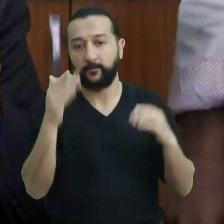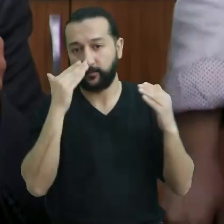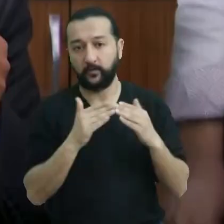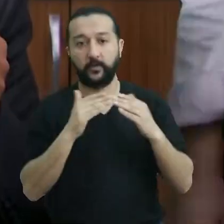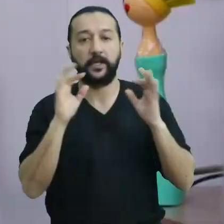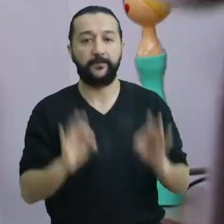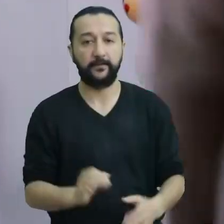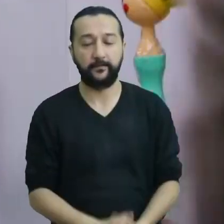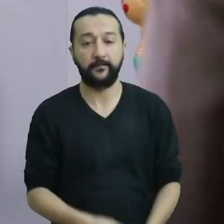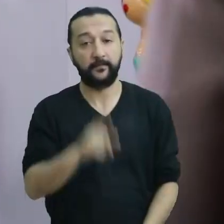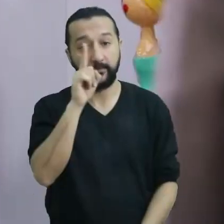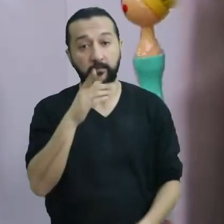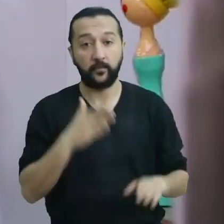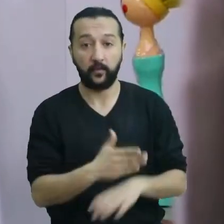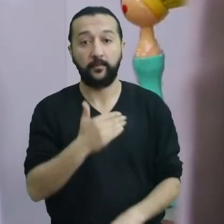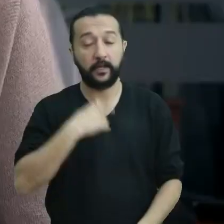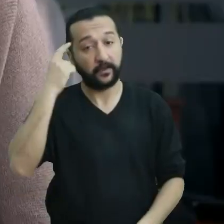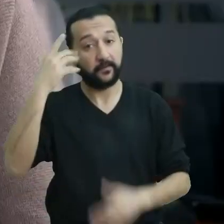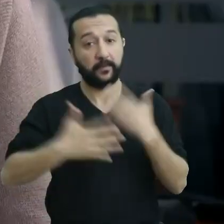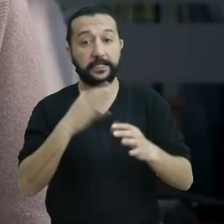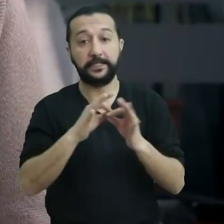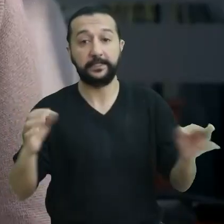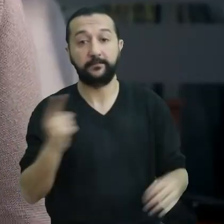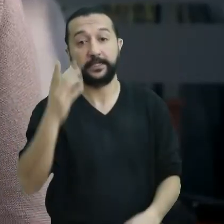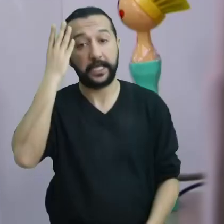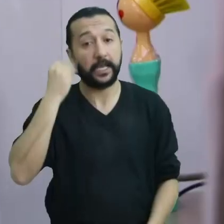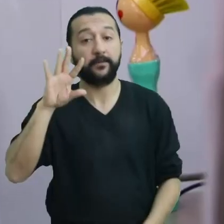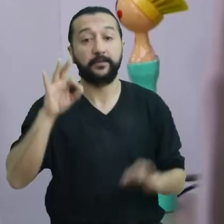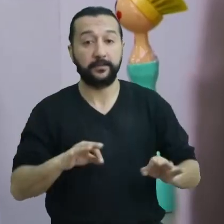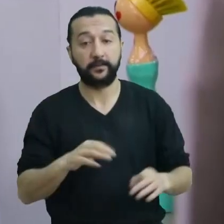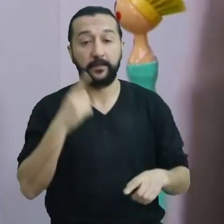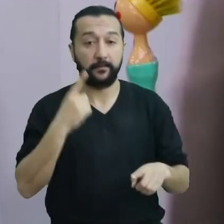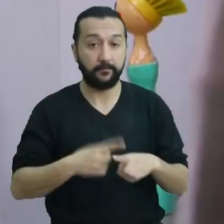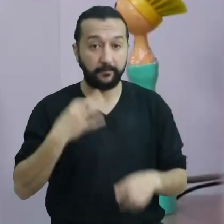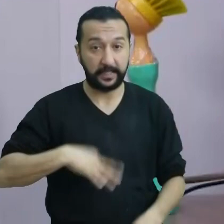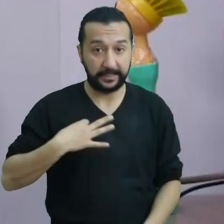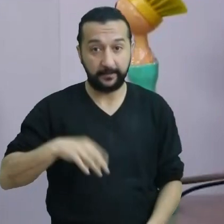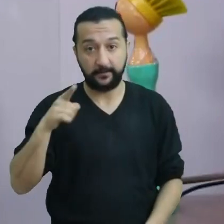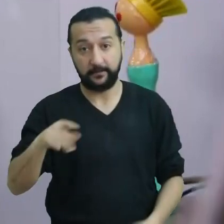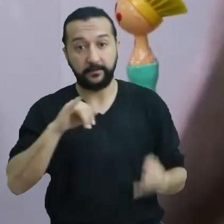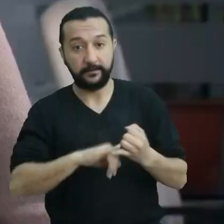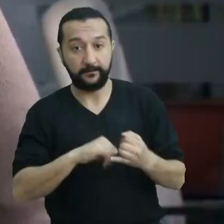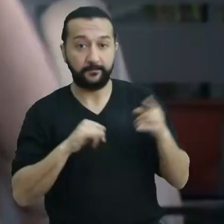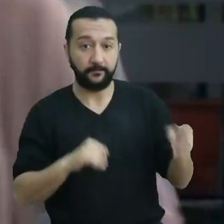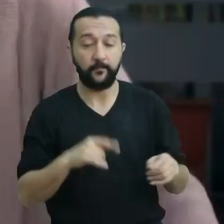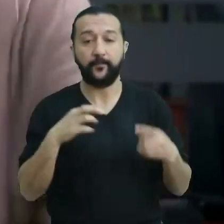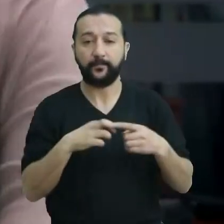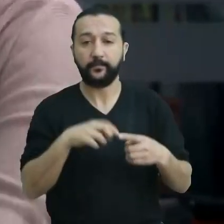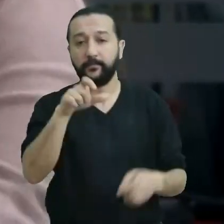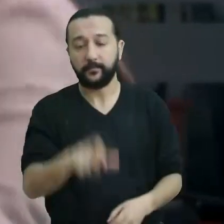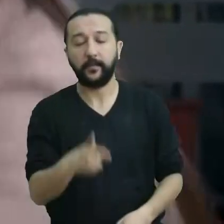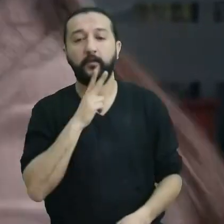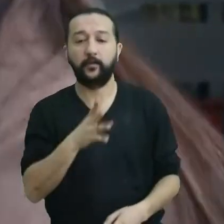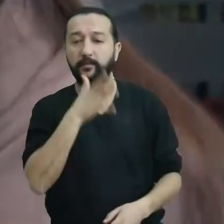uyuyor. Vallahi benim kafam karıştı. Hiçbir şey anlamadım. Şimdi pazartesi, salı... Rüyam